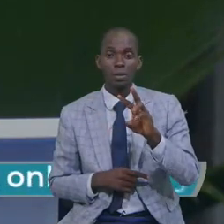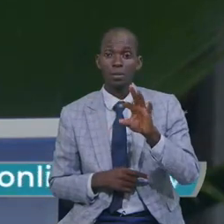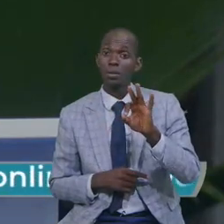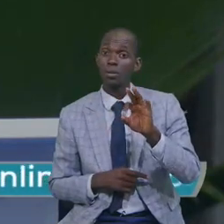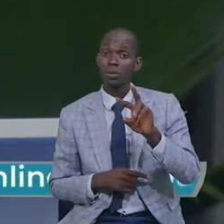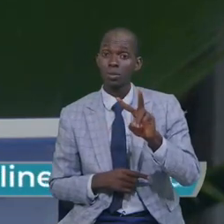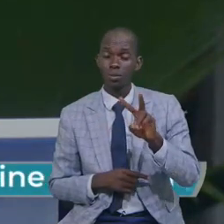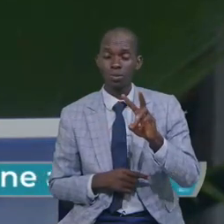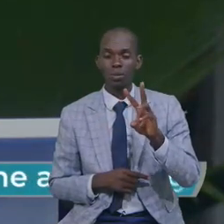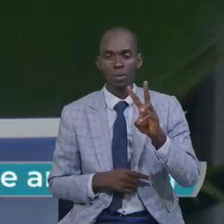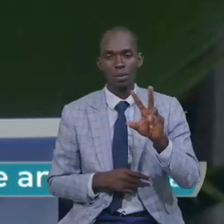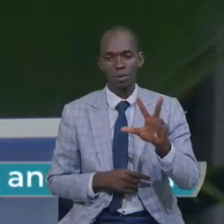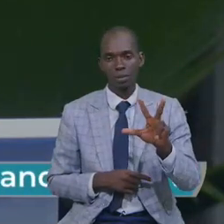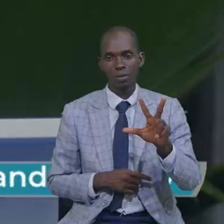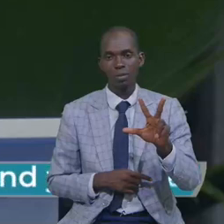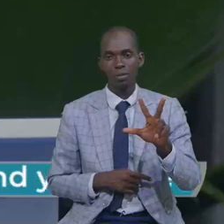63